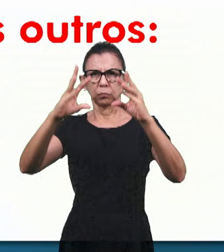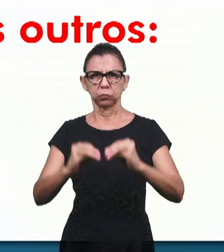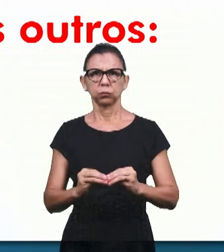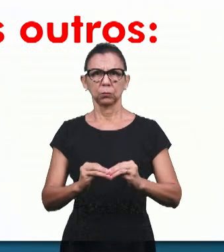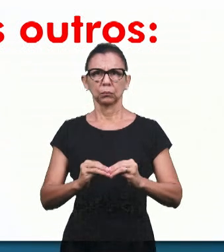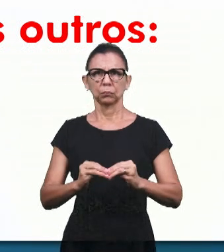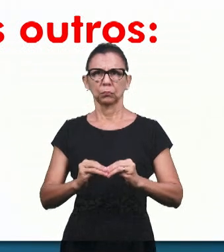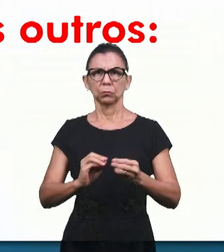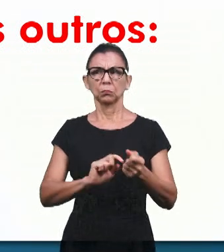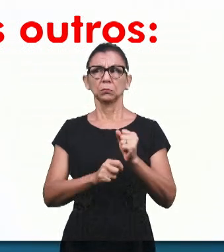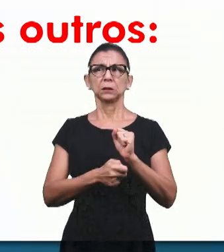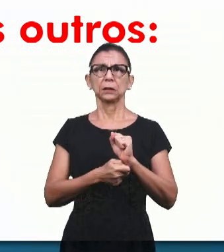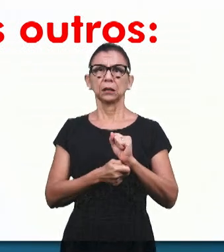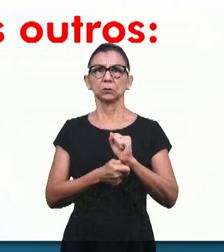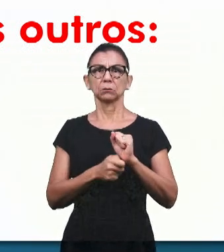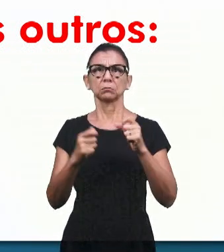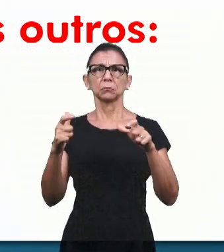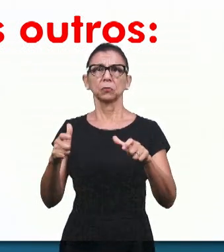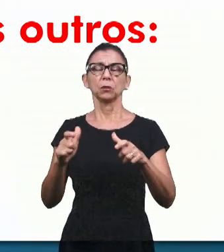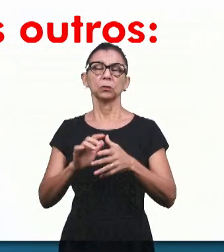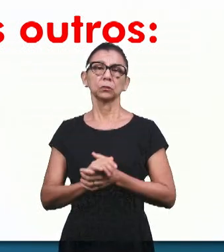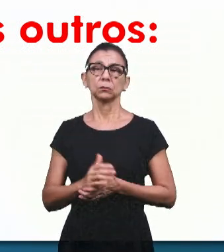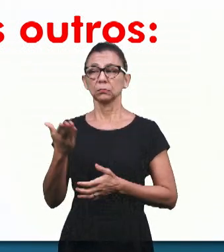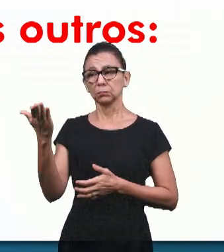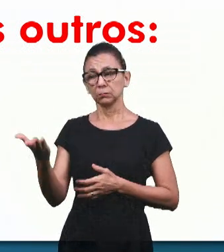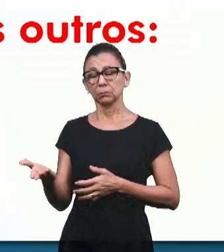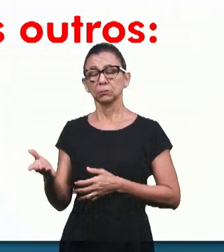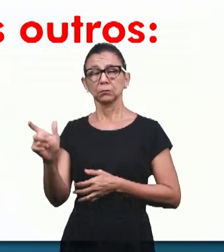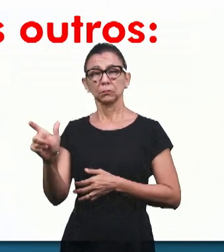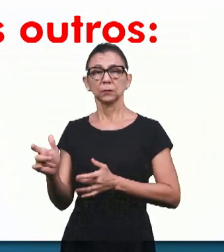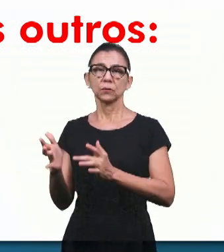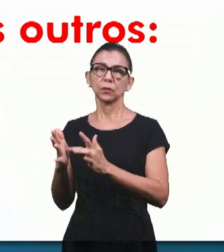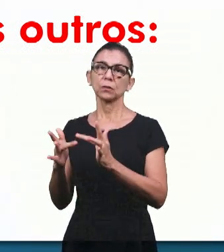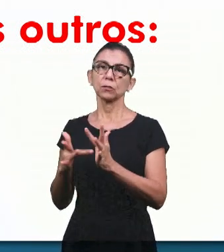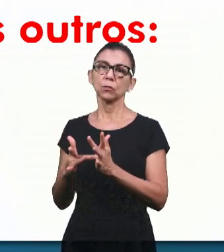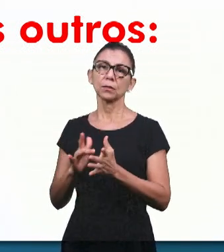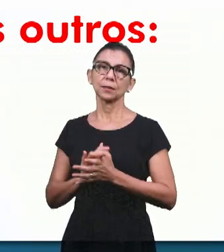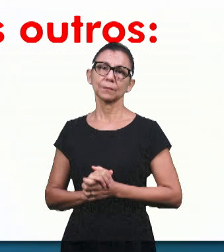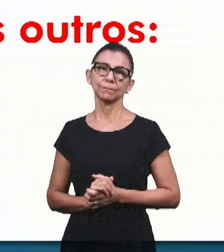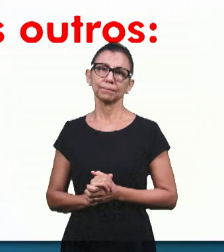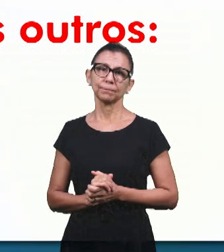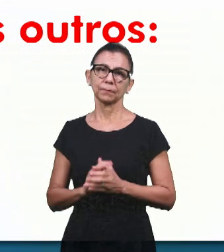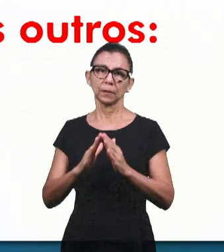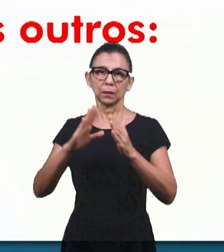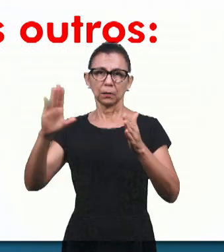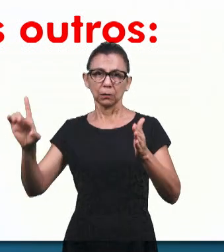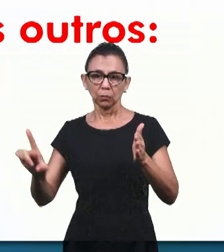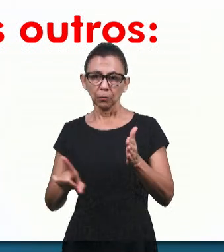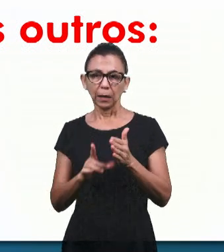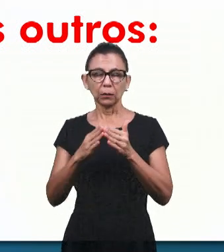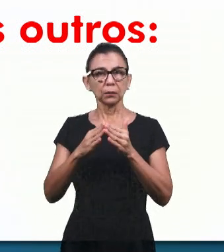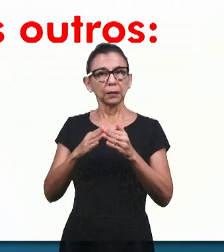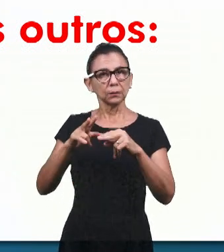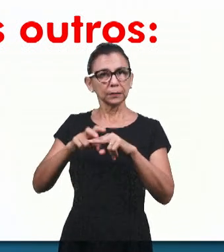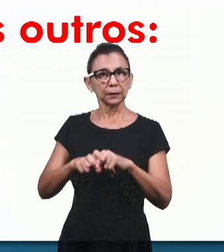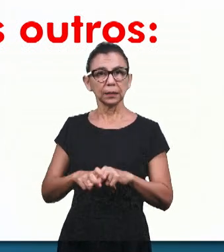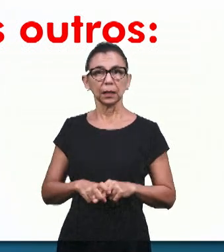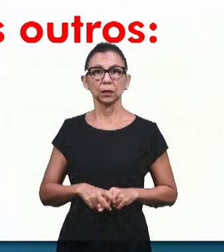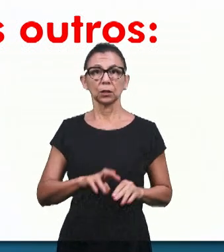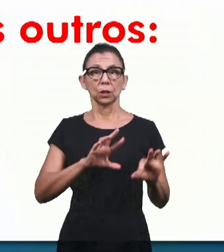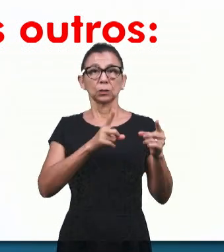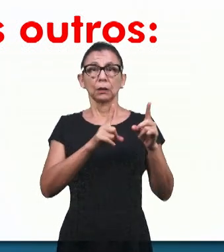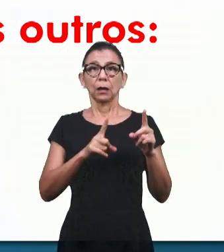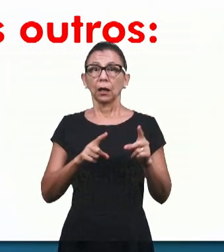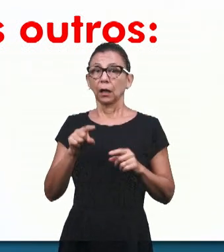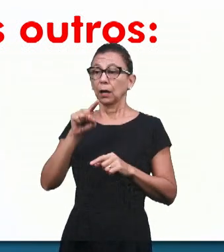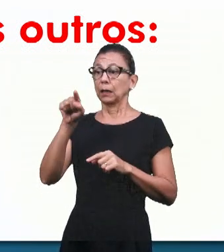d'eux. Jésus était assis à côté d'eux. C'était un mystère pour eux. Ils ont senti une grande crainte et disaient les